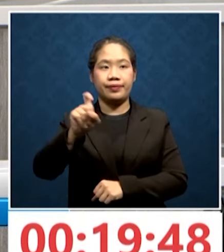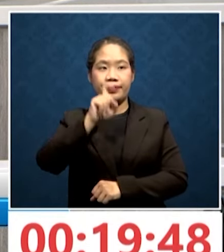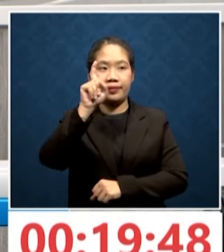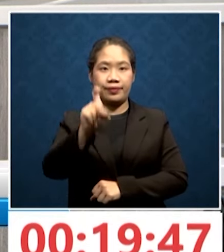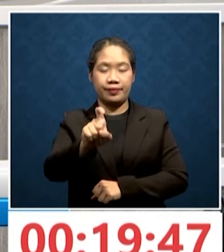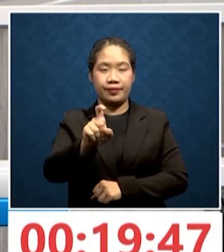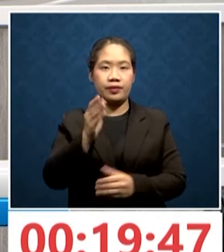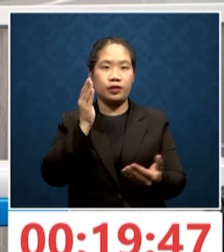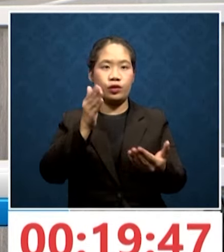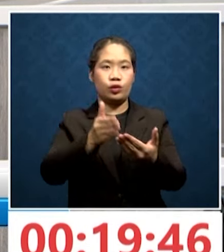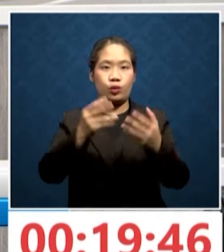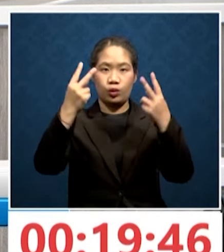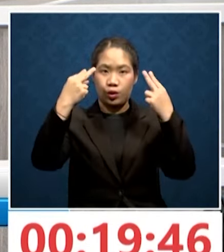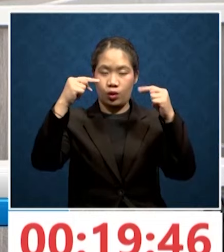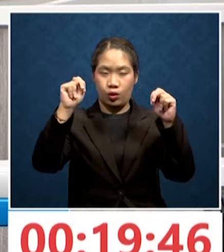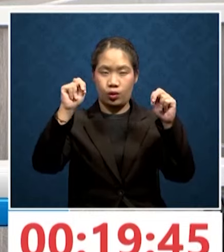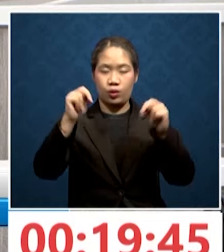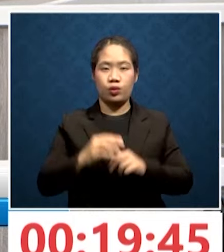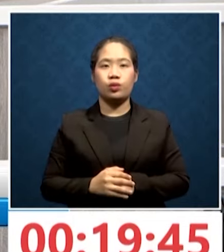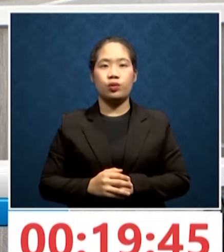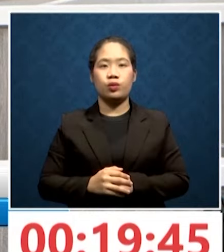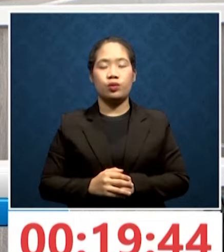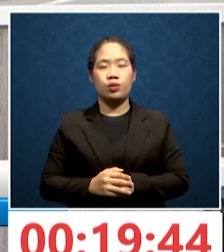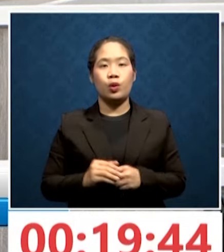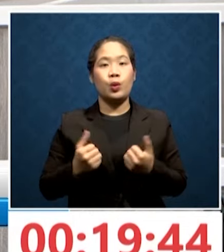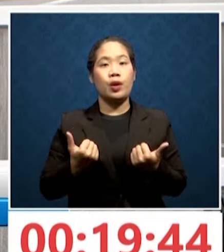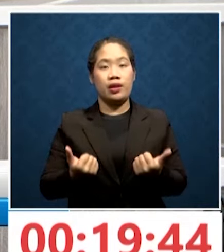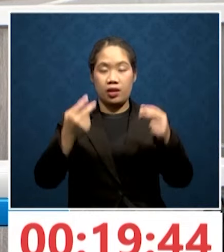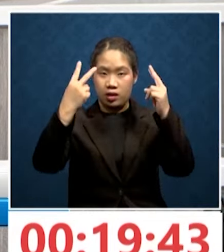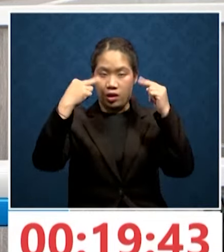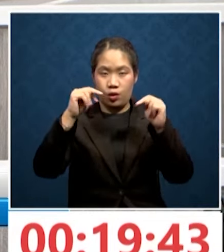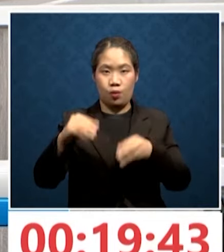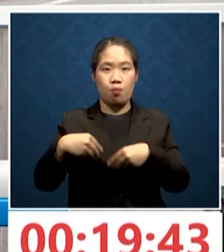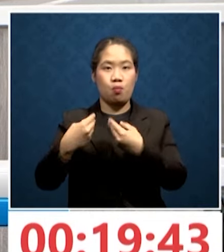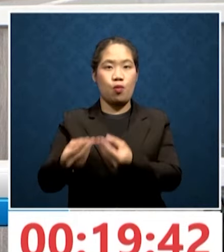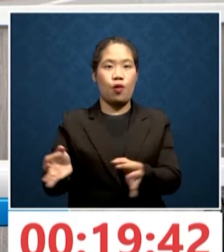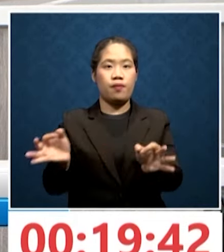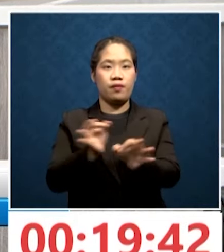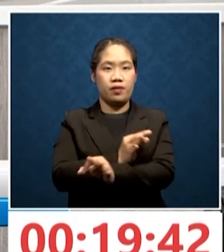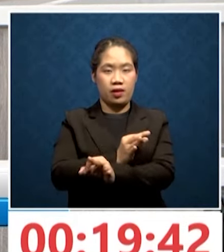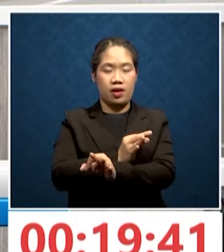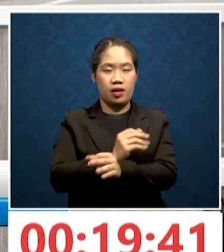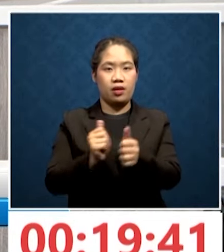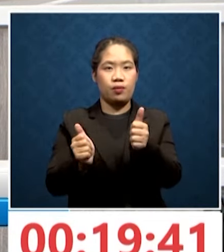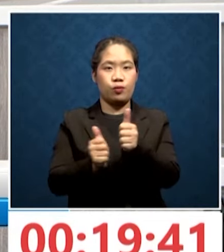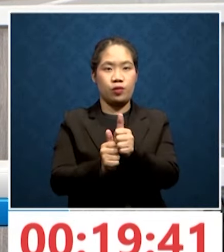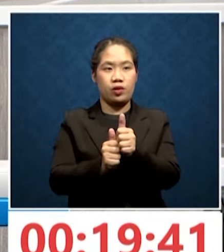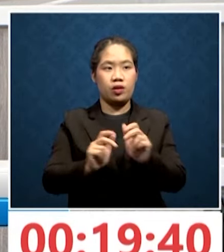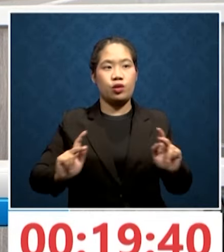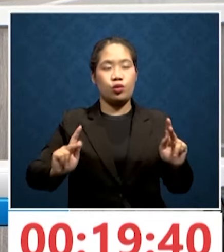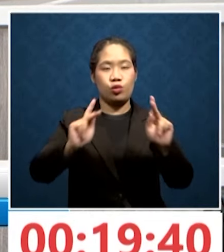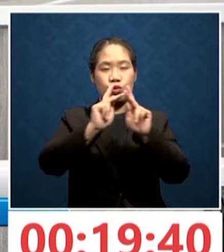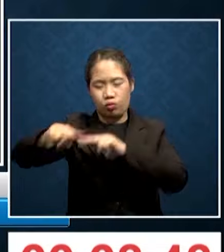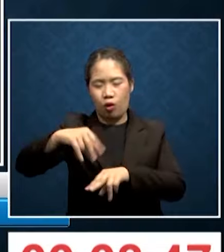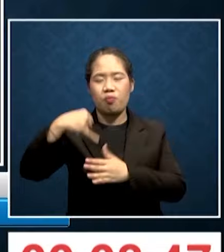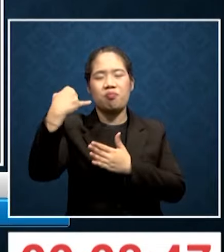ท่านนายกรัฐมนตรีนะครับวันนี้ท่านได้กรุณาให้รัฐมนตรีช่วยว่าการกระทรวงเกษตรและสหกรณ์ท่านอิทธิมาในวันนี้ก็ขอขอบพระคุณท่านด้วย